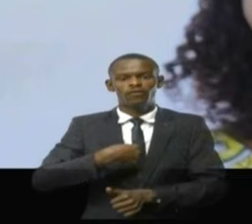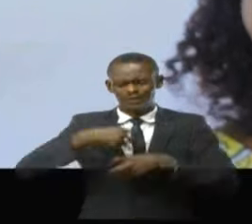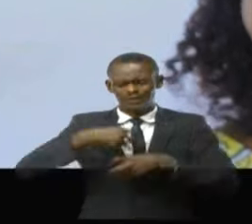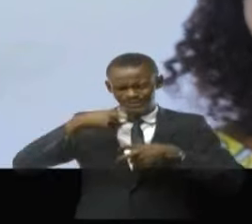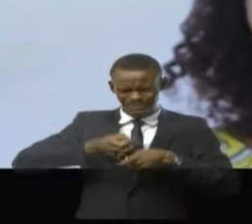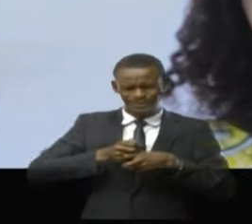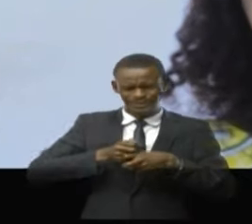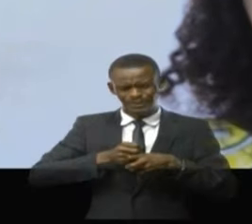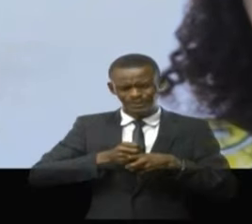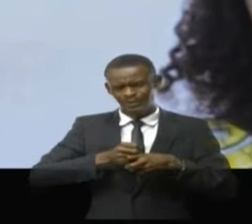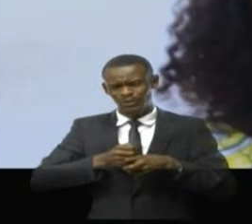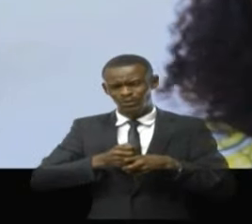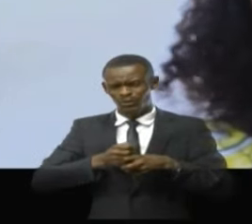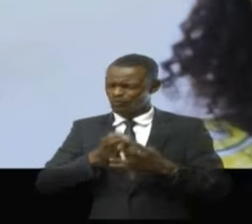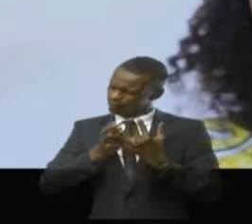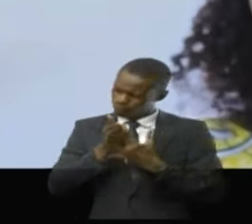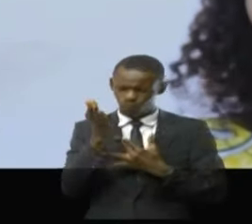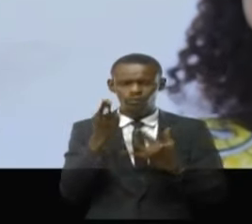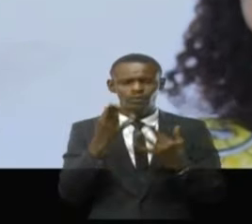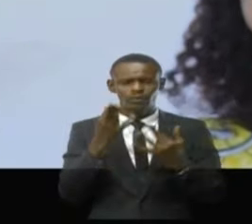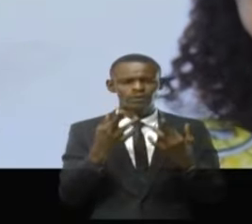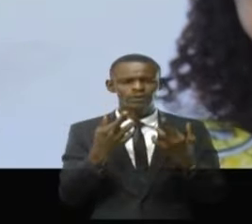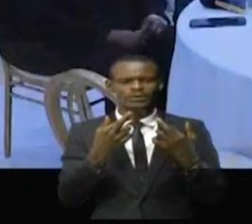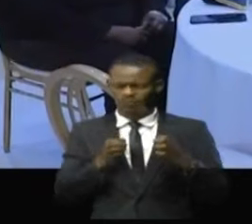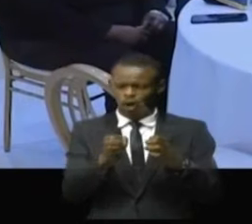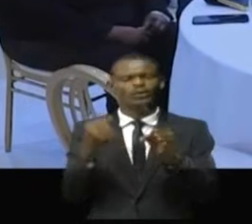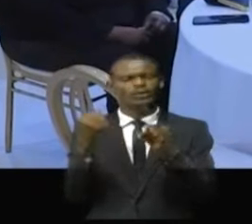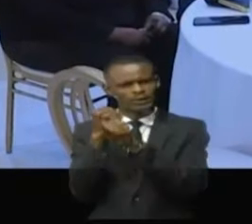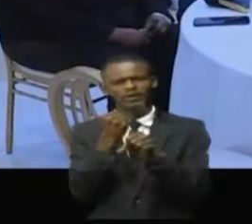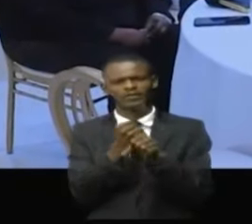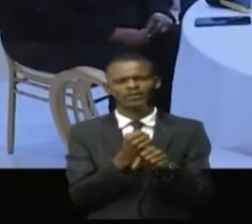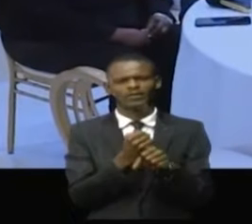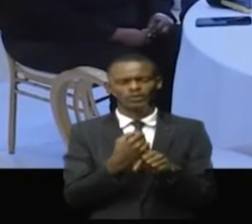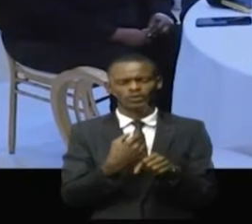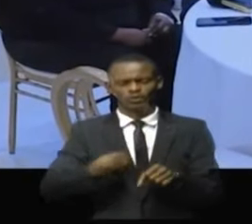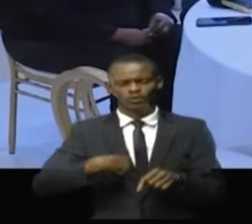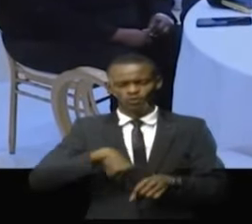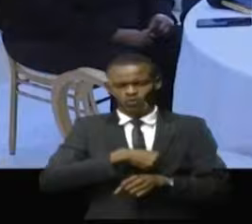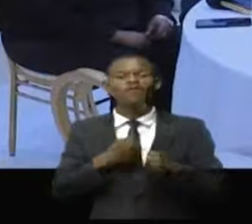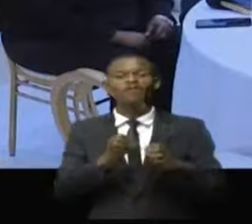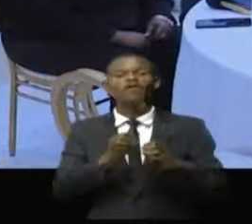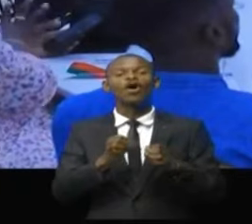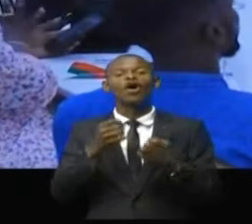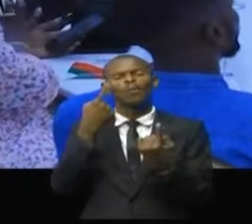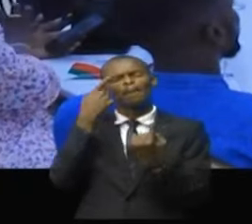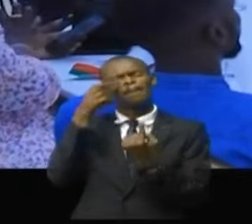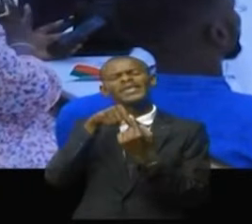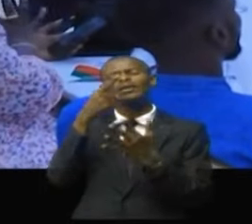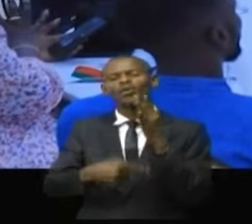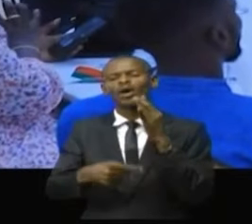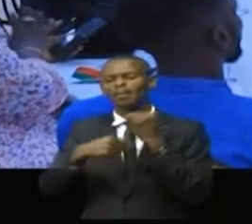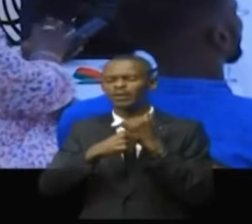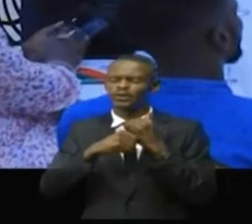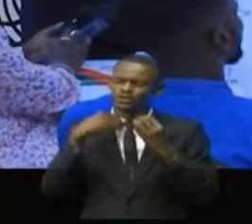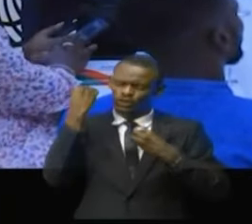à petit. Et ce qui est plus important est que nous essayons d'apporter sourire à ceux qui en ont besoin. Et